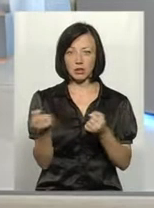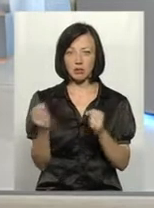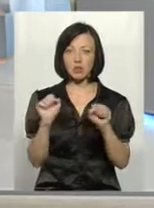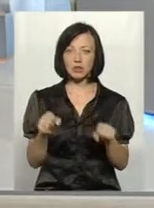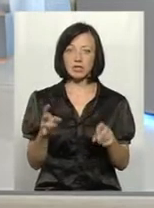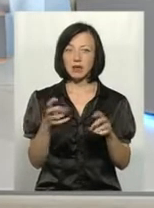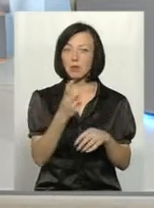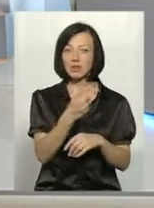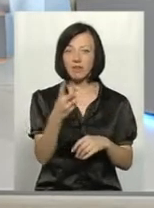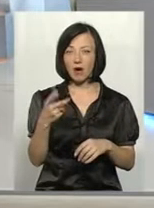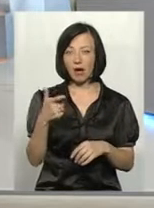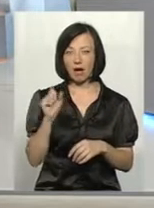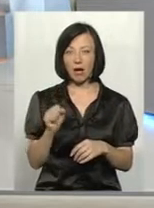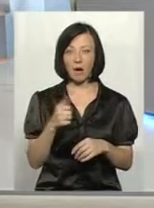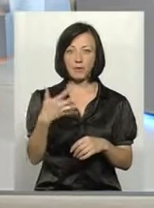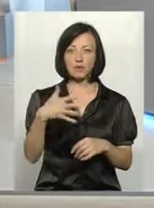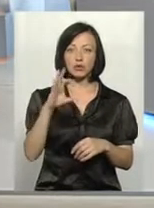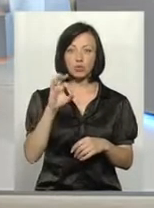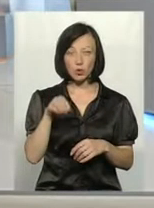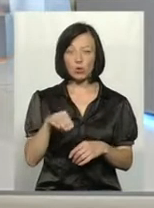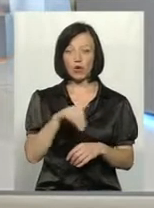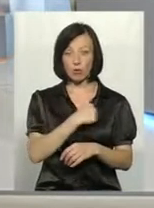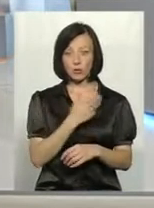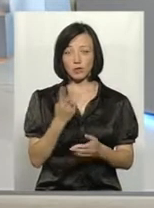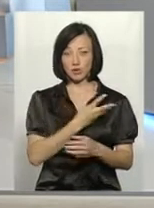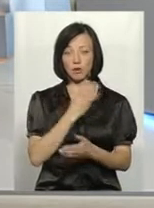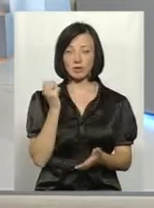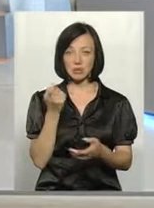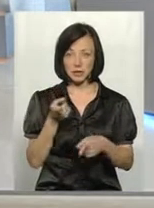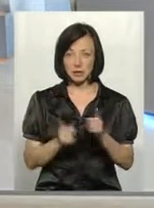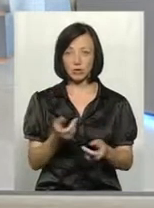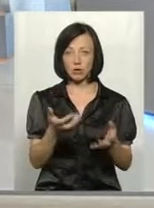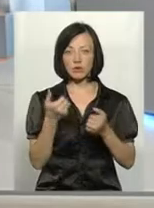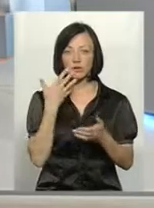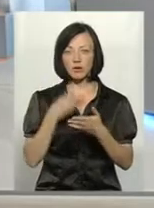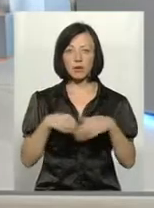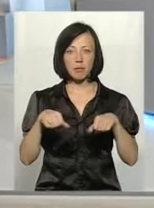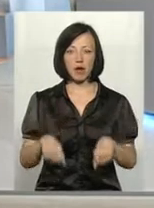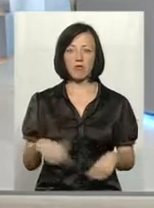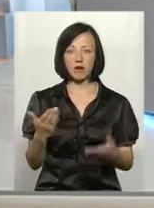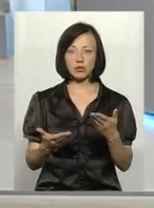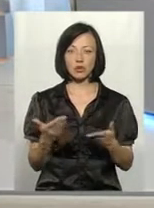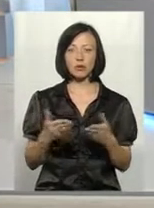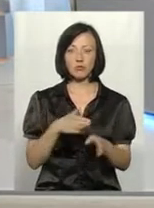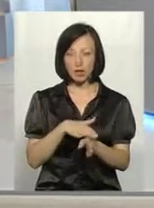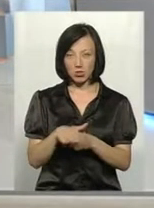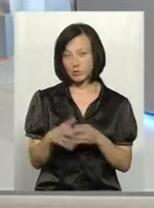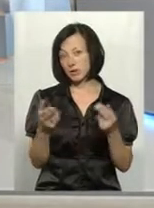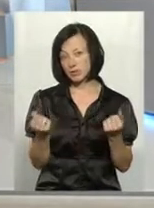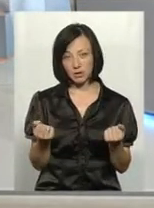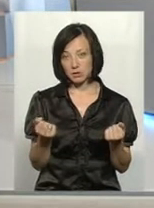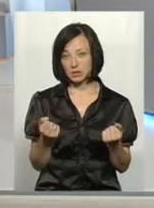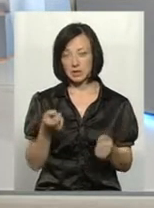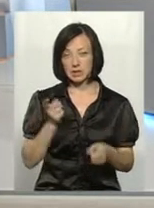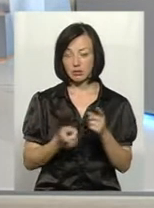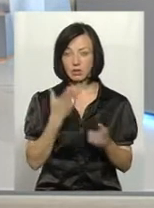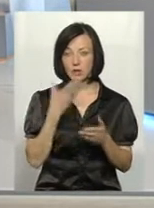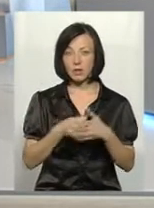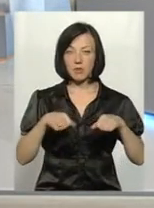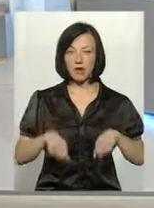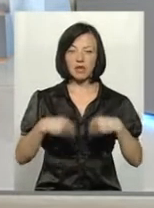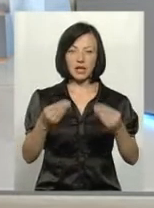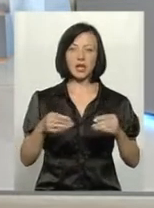треба не по 2 гектара, по 50 соток дати, але кожен бажаючий, щоб дійсно отримав своє право. Ну, якщо щоб реалізував право. Так, щоб реалізував дійсно своє право.